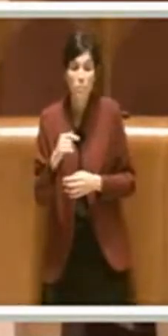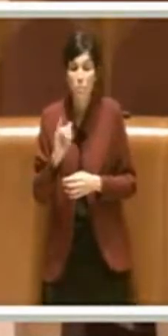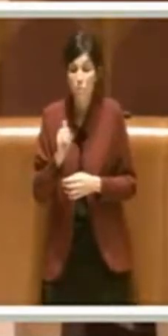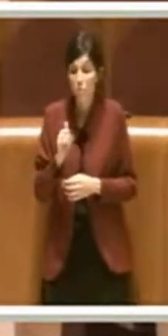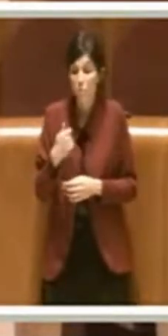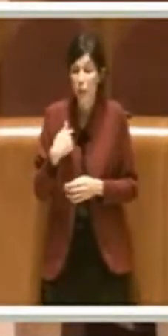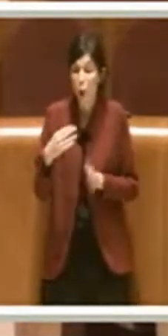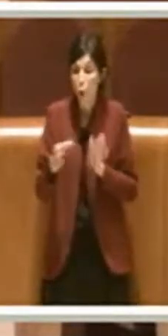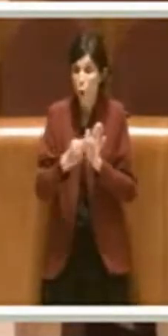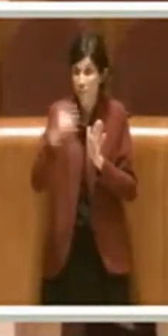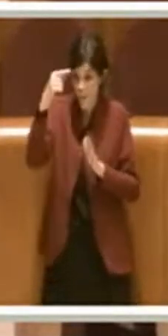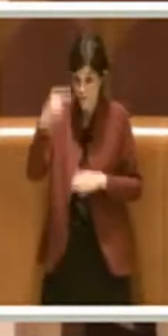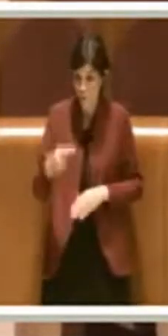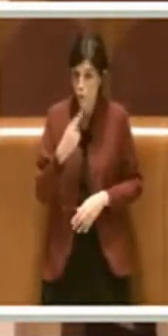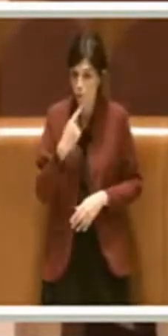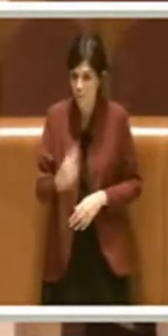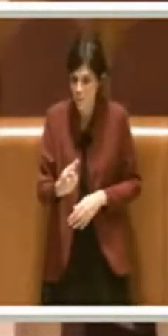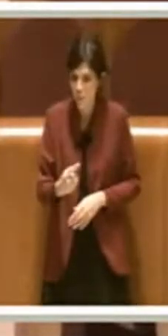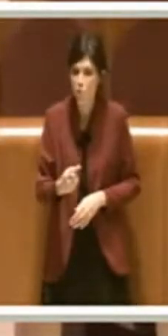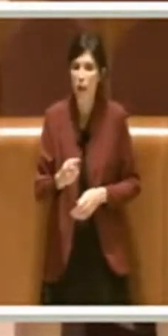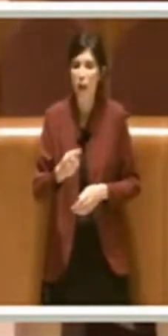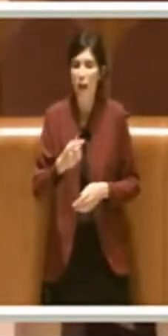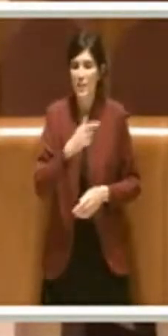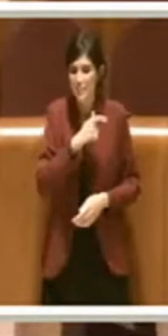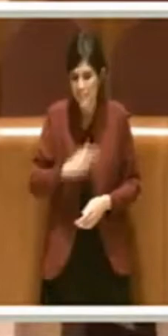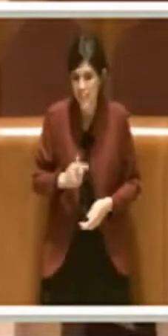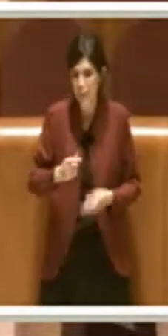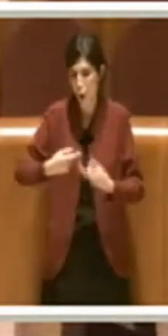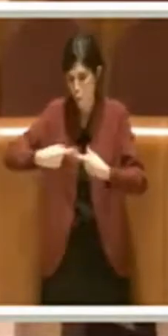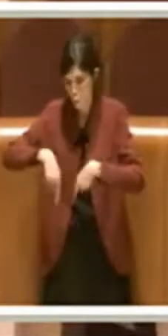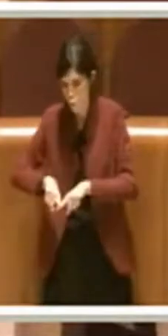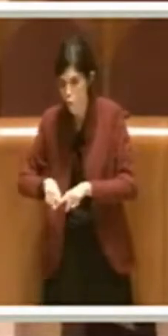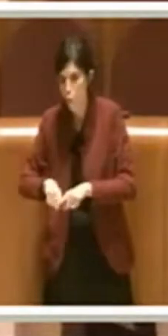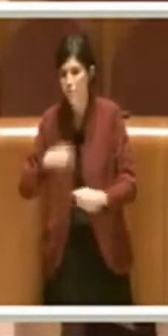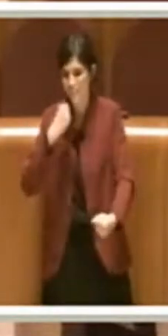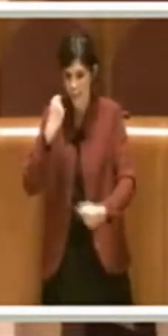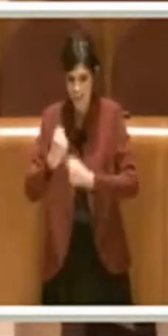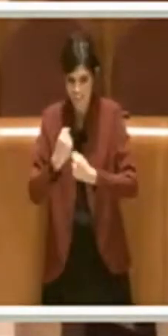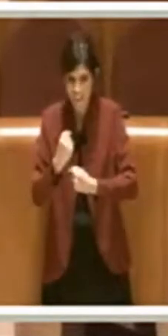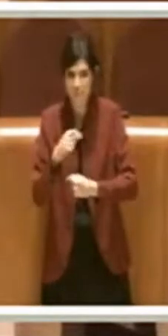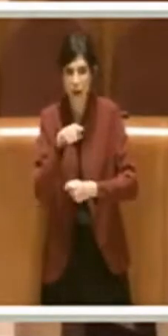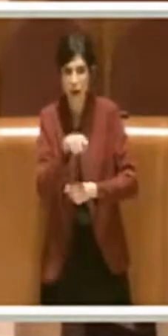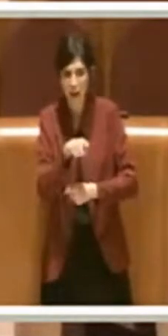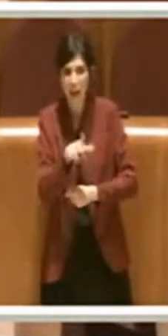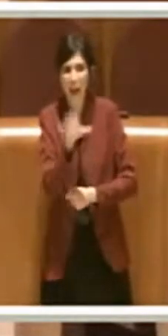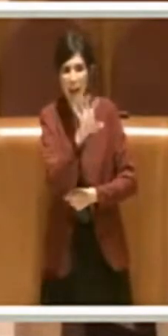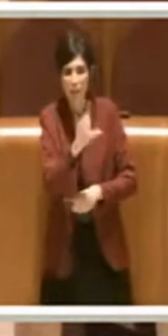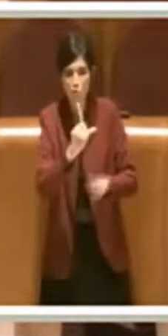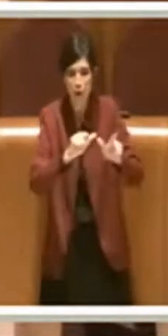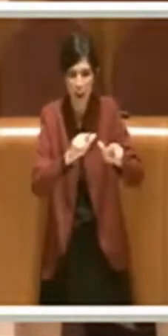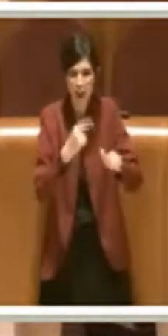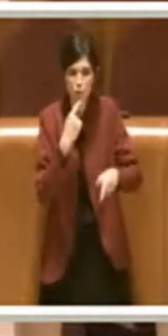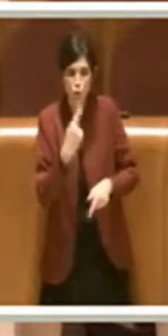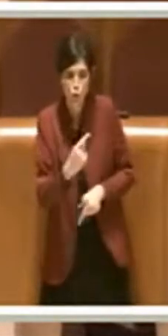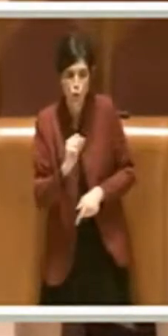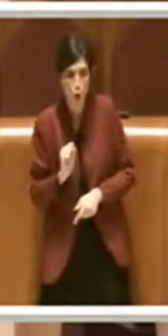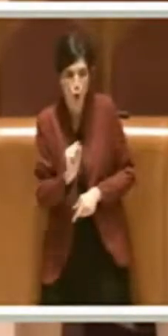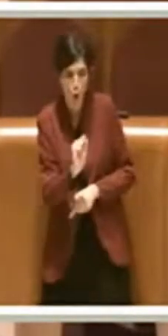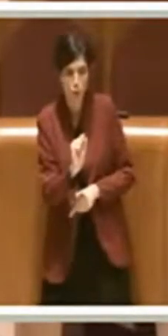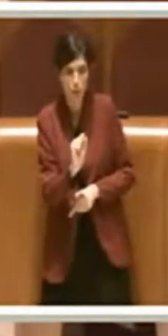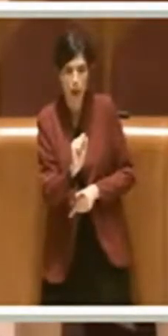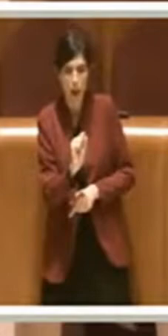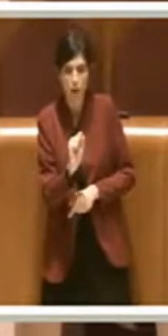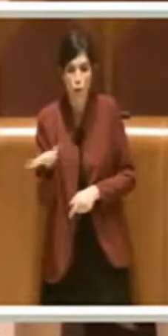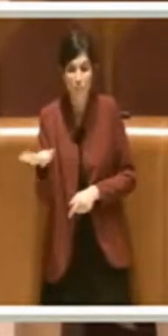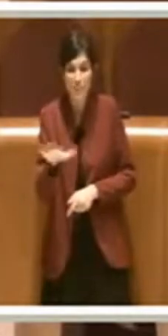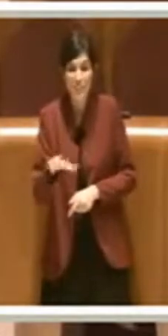ordine del giorno dice il sindaco e la giunta ad attivarsi presso gli organi della Regione Lazio esprimendo la contrarietà alla individuazione